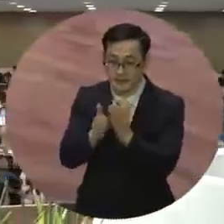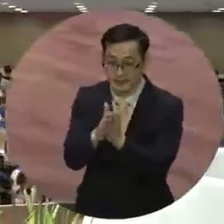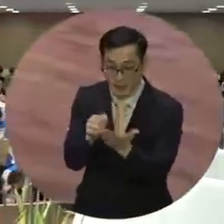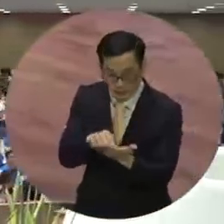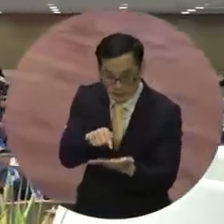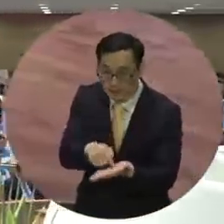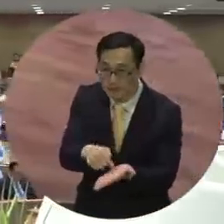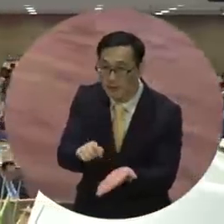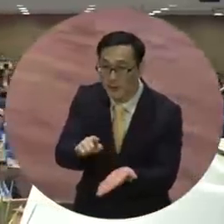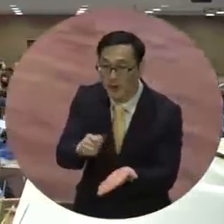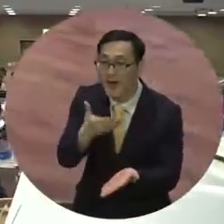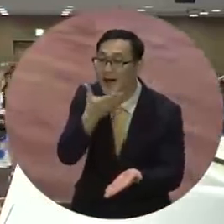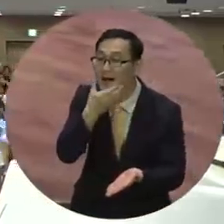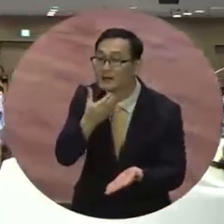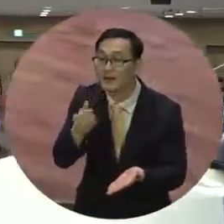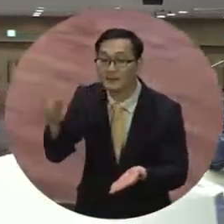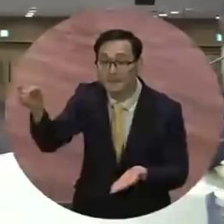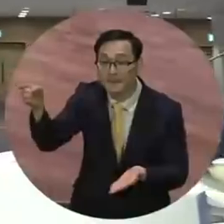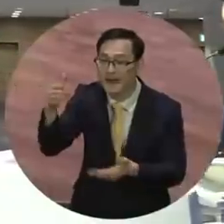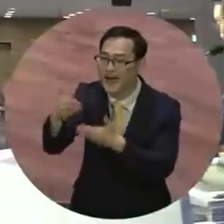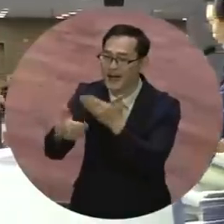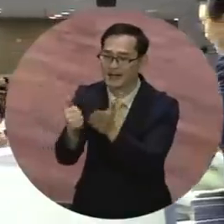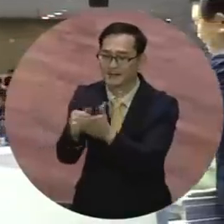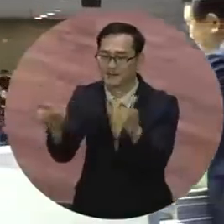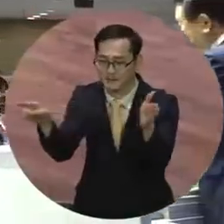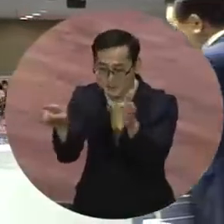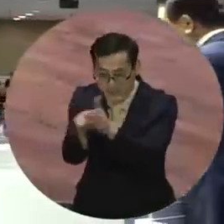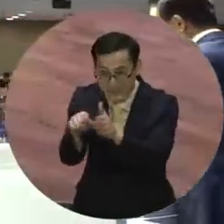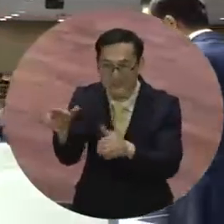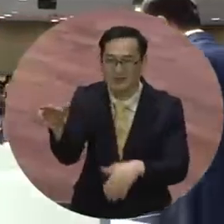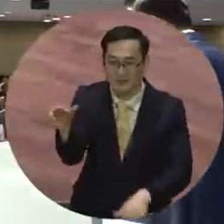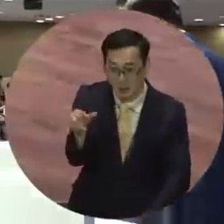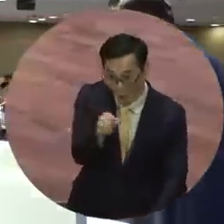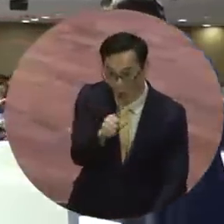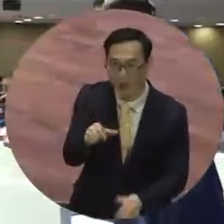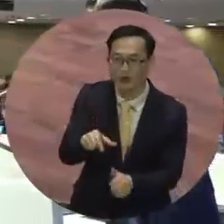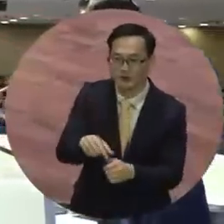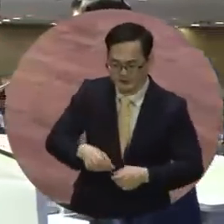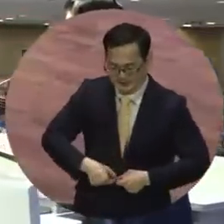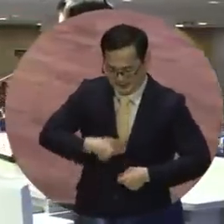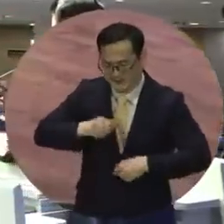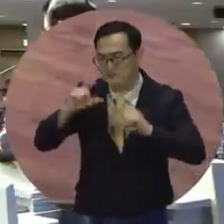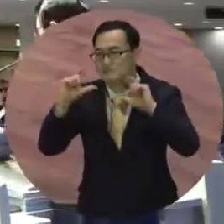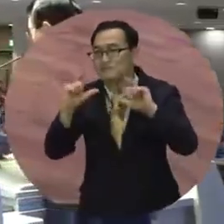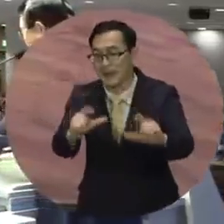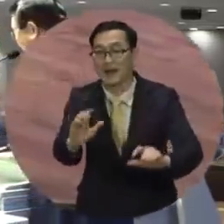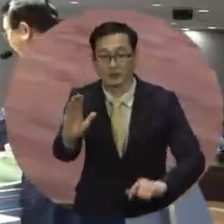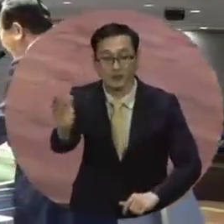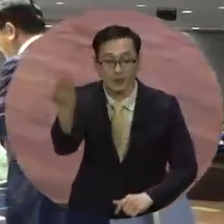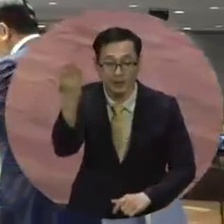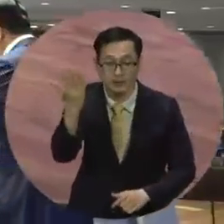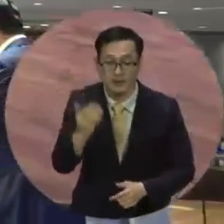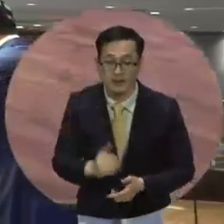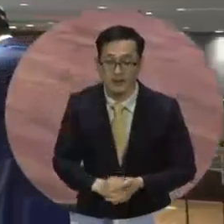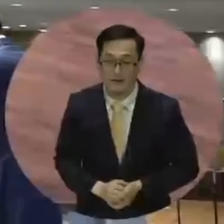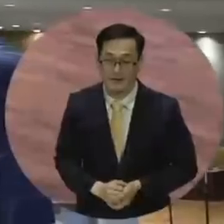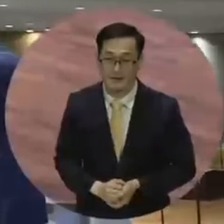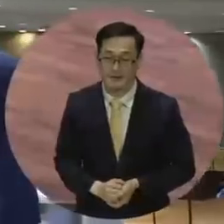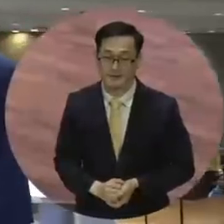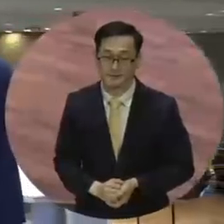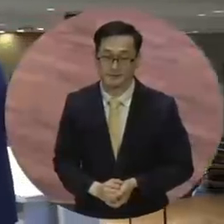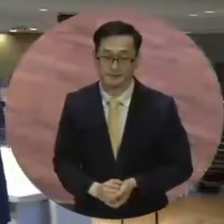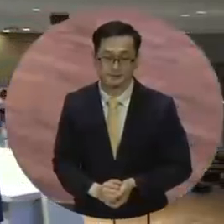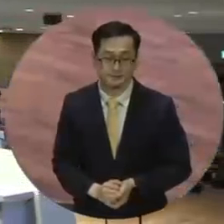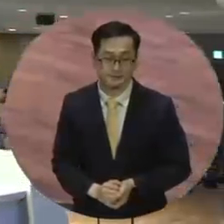말하느냐? 아브라함이 하나님을 믿음에 그것이 그에게 의로 여기진 바 되었느니라.